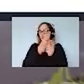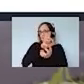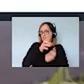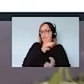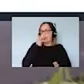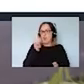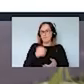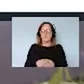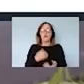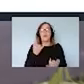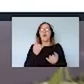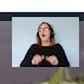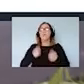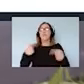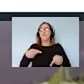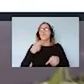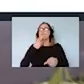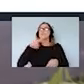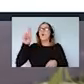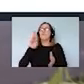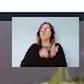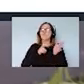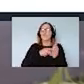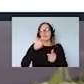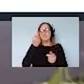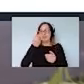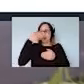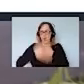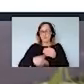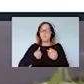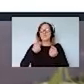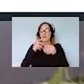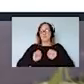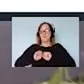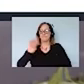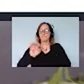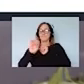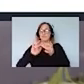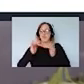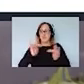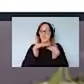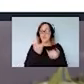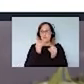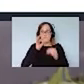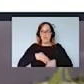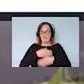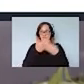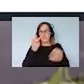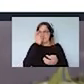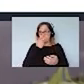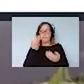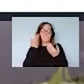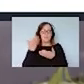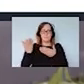lepsze. I żeby nie być gołosłowny, to ja kończę i na chwilę zostaję uzupełnić linki. Jeżeli interesuje Państwa to bardziej,